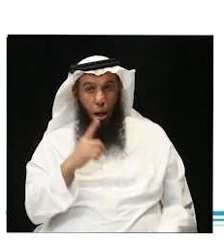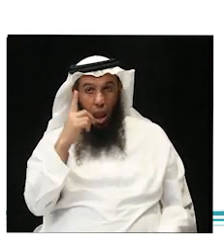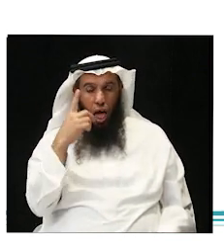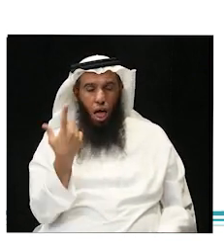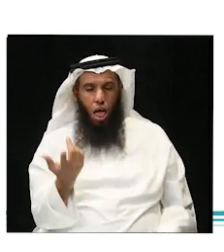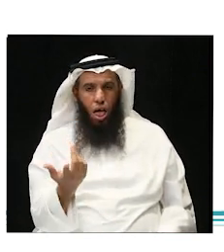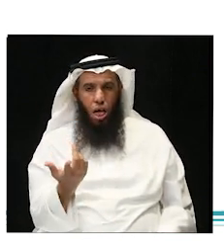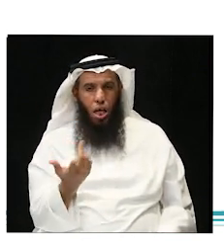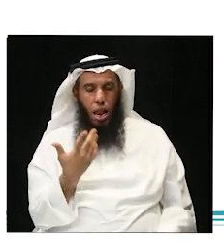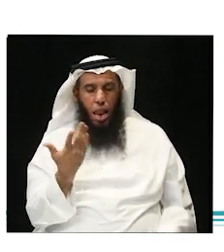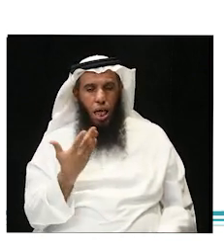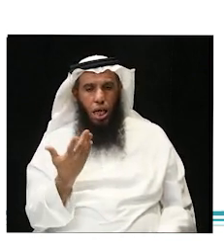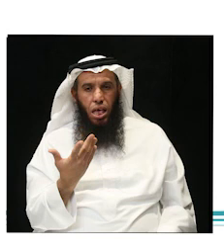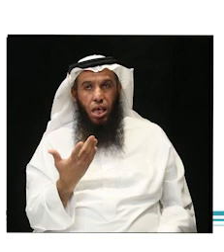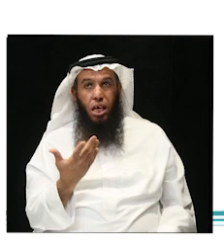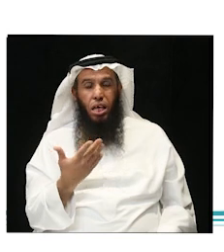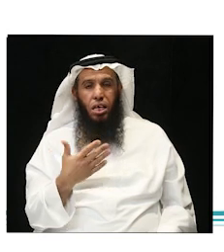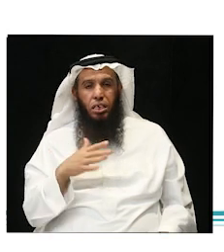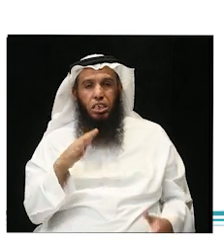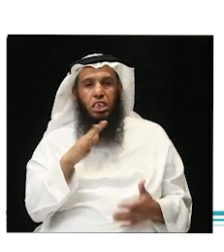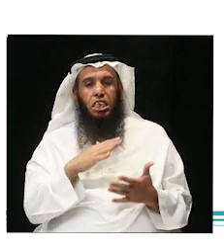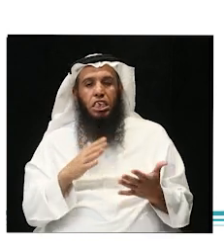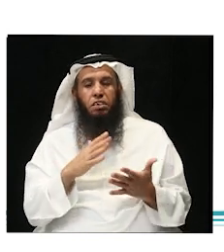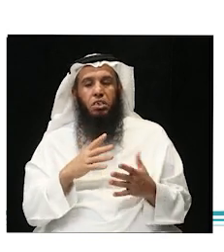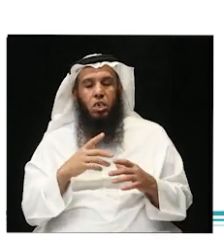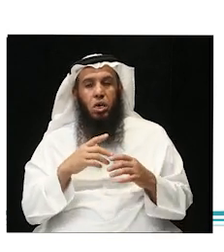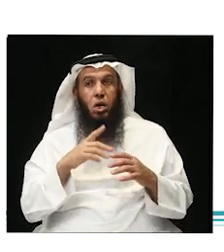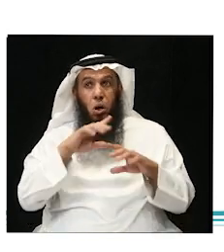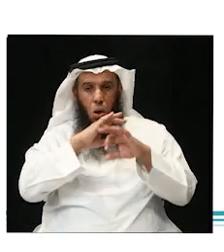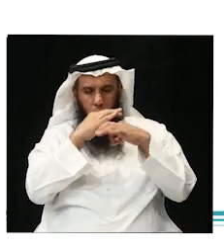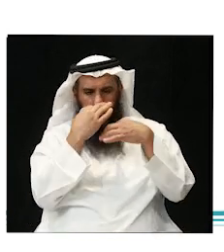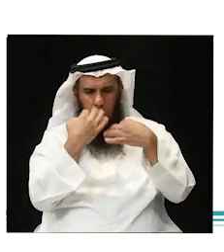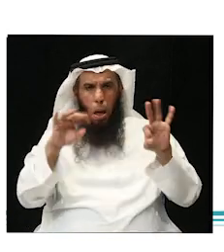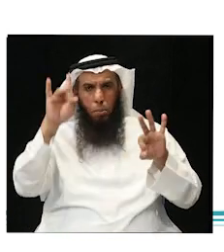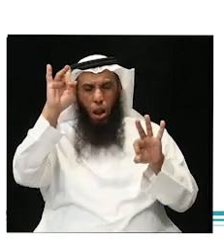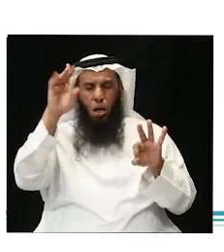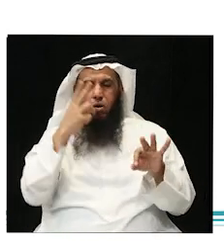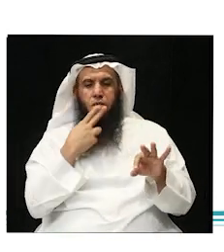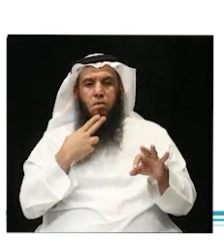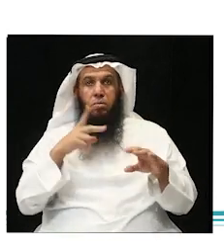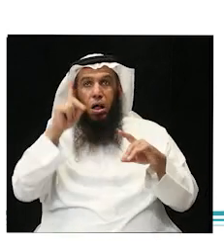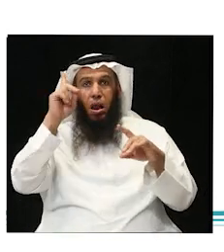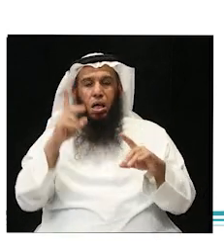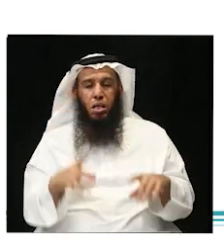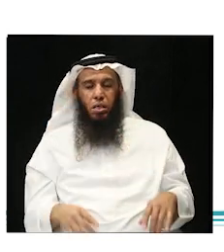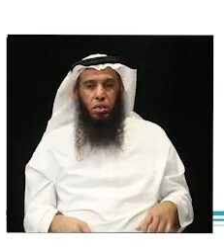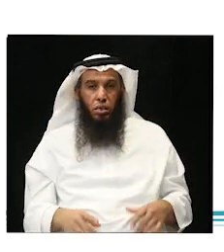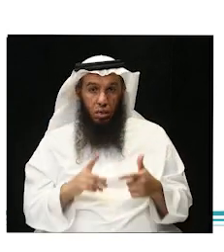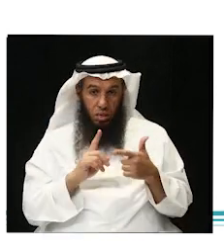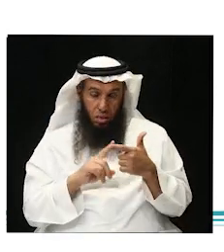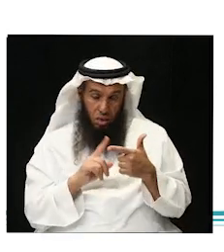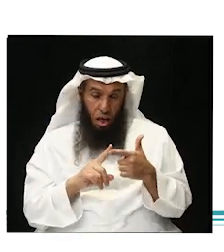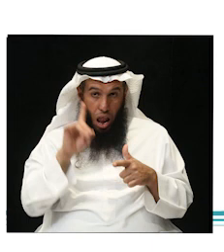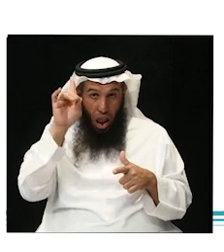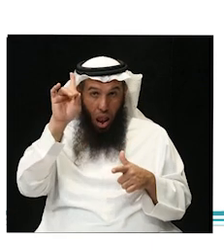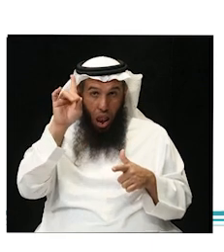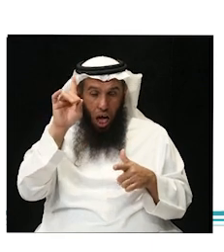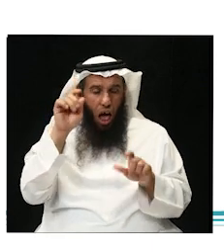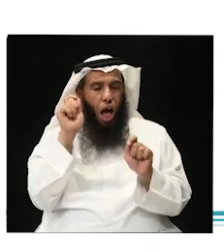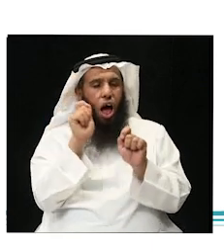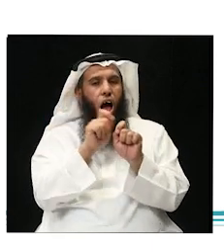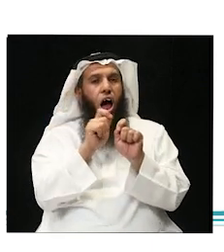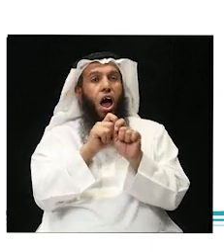هو الذي خلقنا ورزقنا وأعطانا كل شيء، أمدنا بالنعم. فالإنسان لو يتفكر في ذاته أو